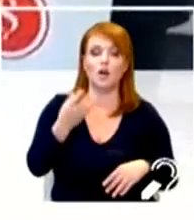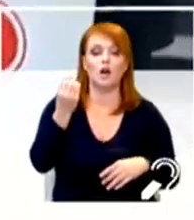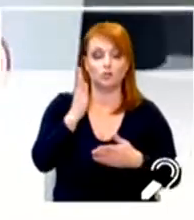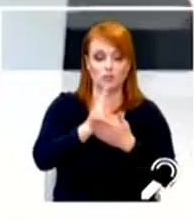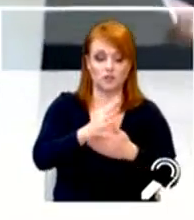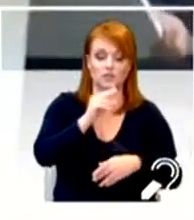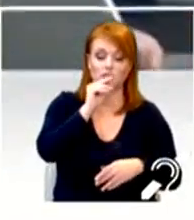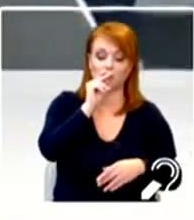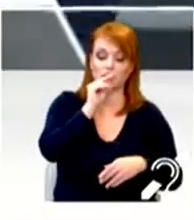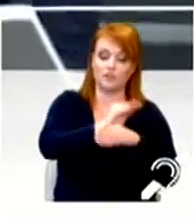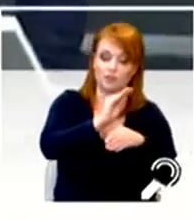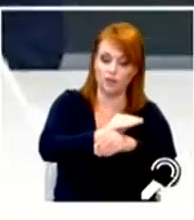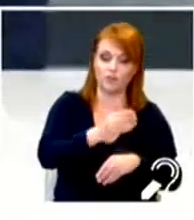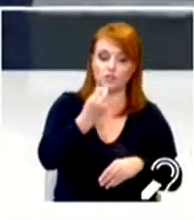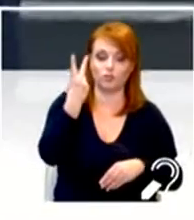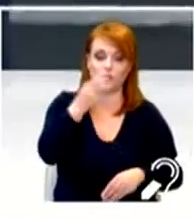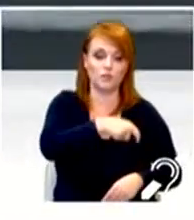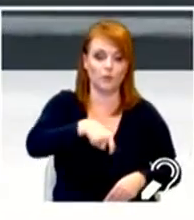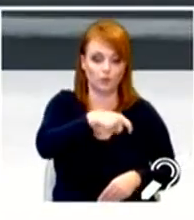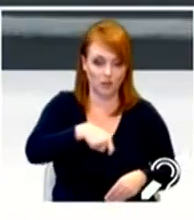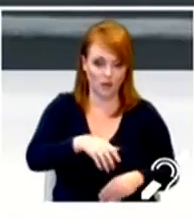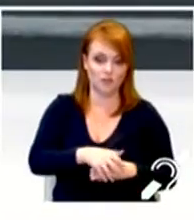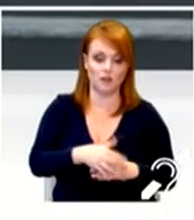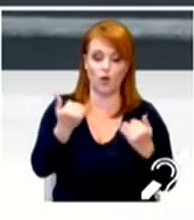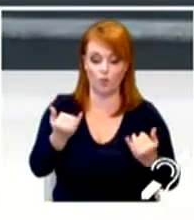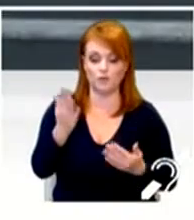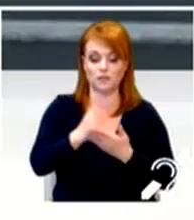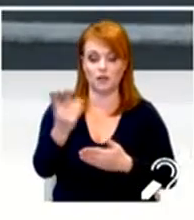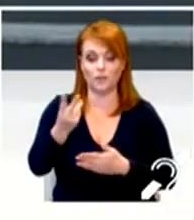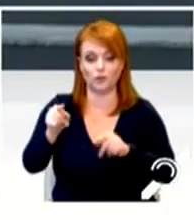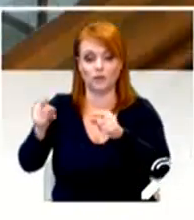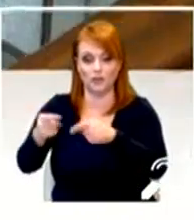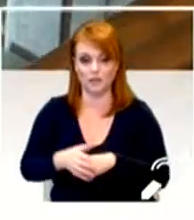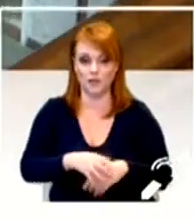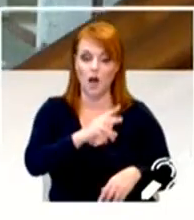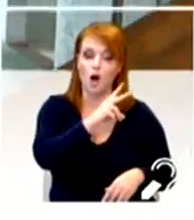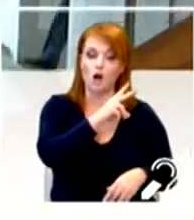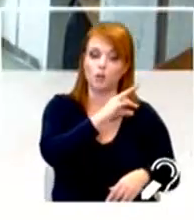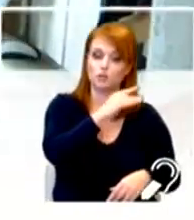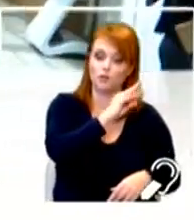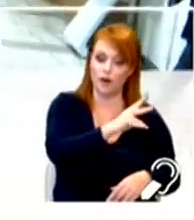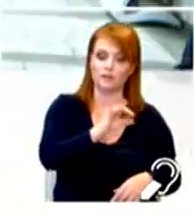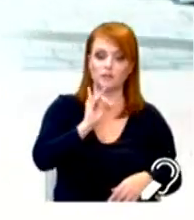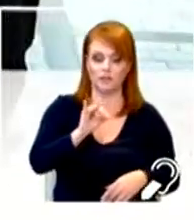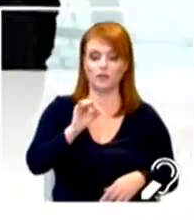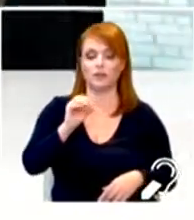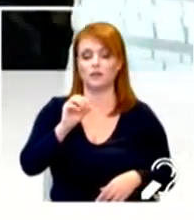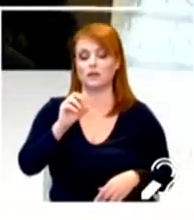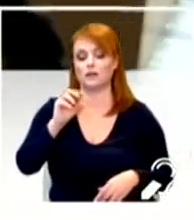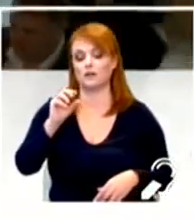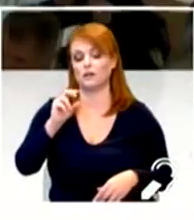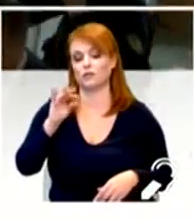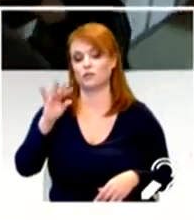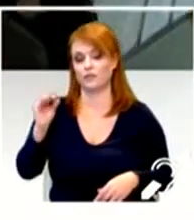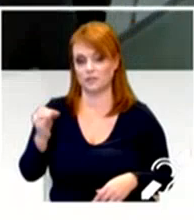deputații Alexandru Nesterovski și Irina Lozovan, aflați acum în arest preventiv. Și activistul Mihail Bagas e suspectat de